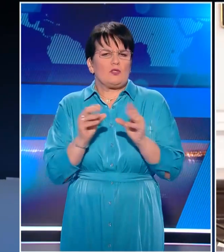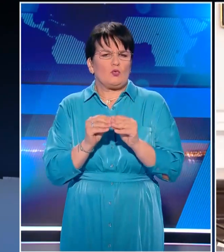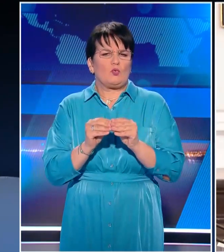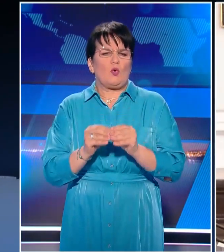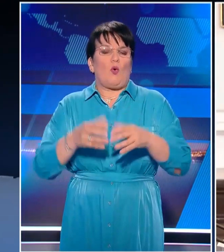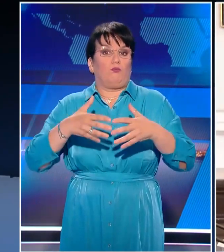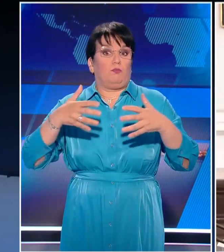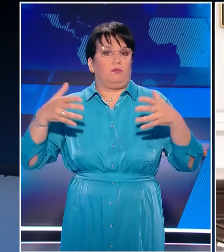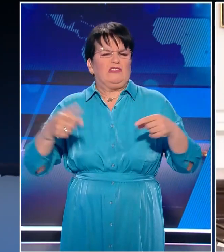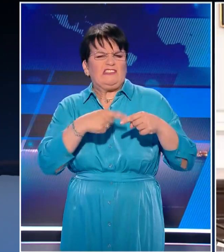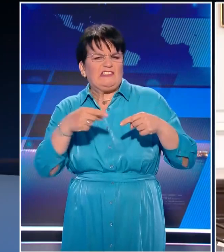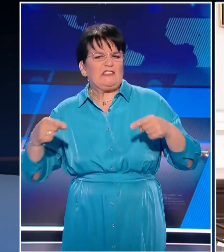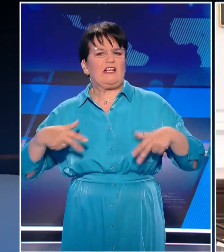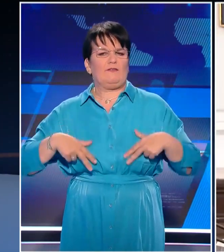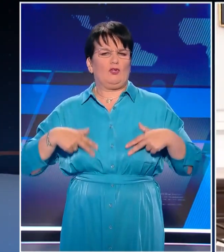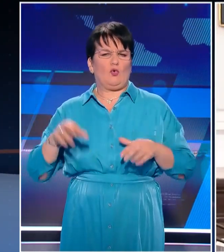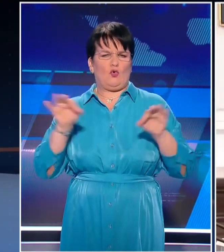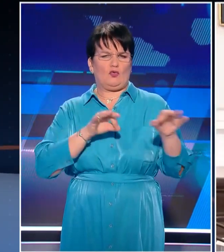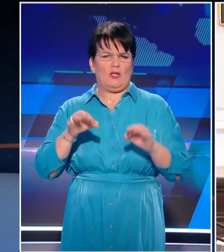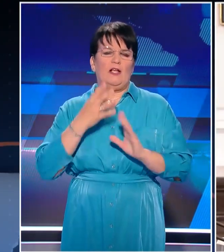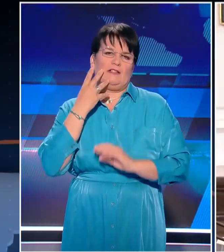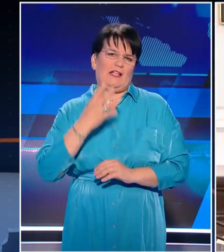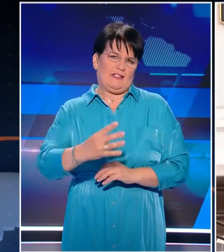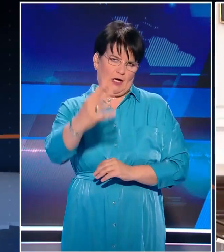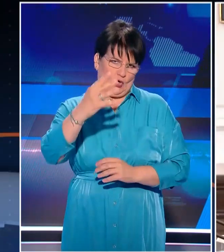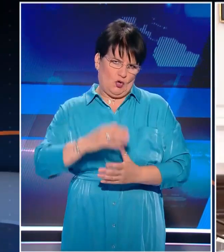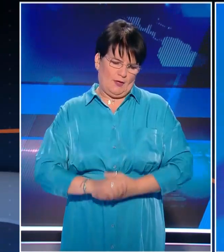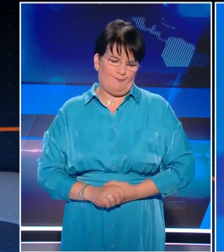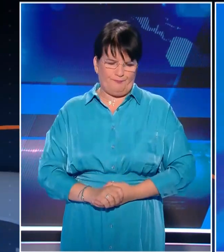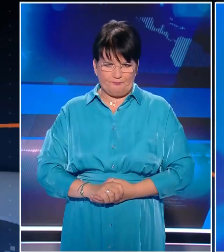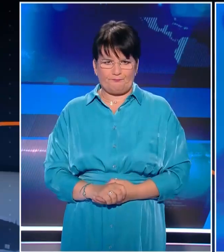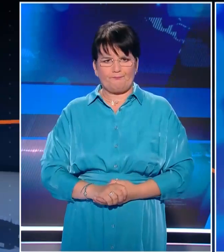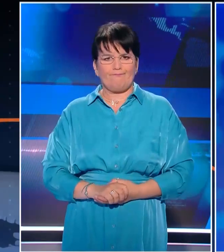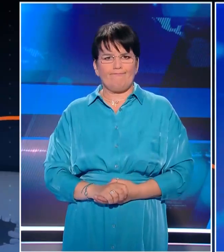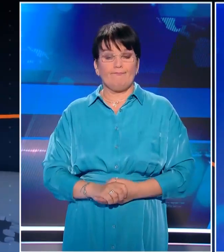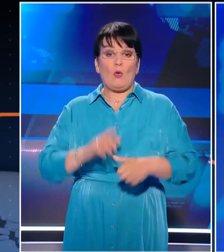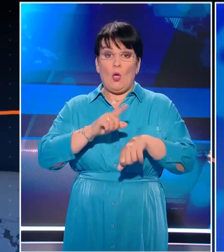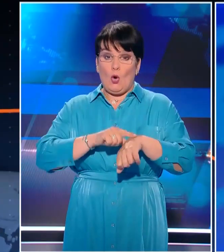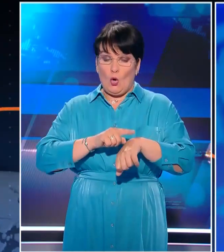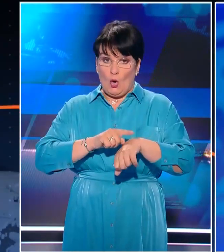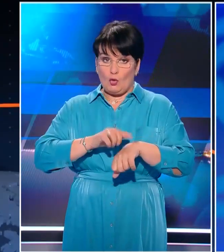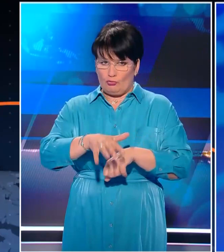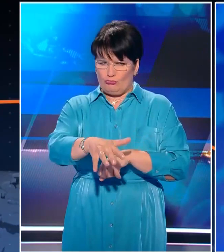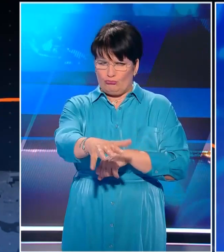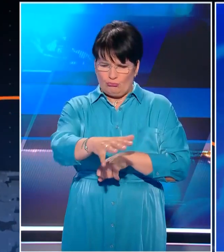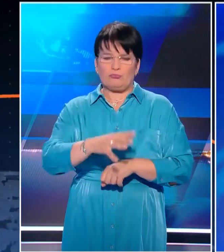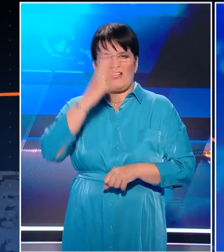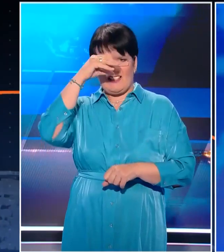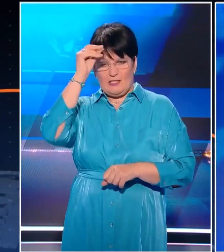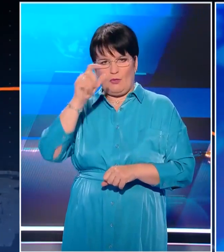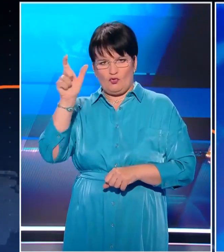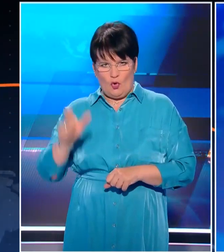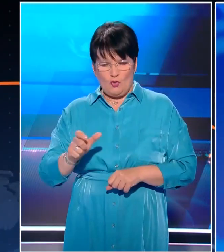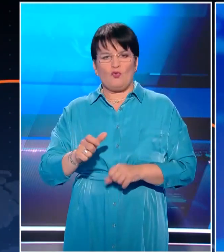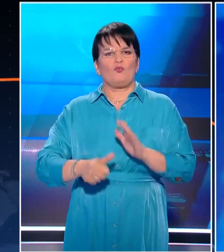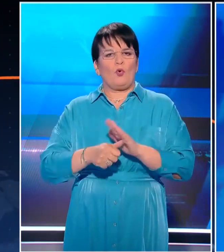και πλούσιο κυβερνητικό σχέδιο με ορίζοντα τετραετίας. Θέμα χρόνου είναι οι ανακοινώσεις από τον Αλέξη